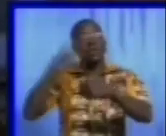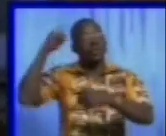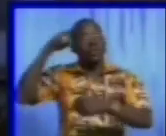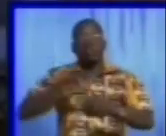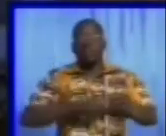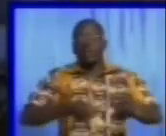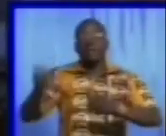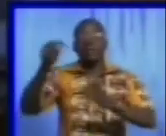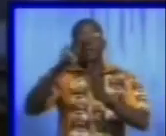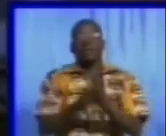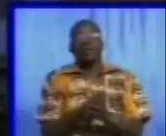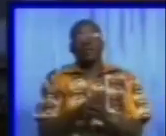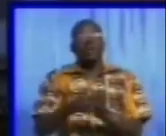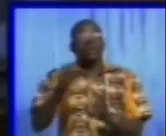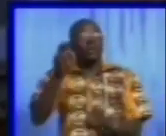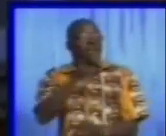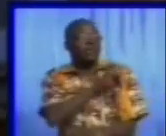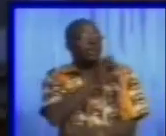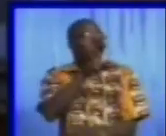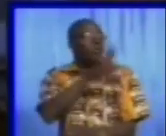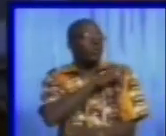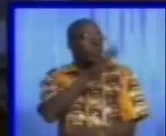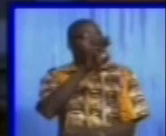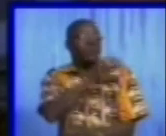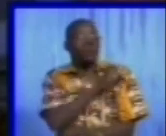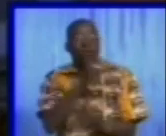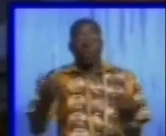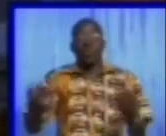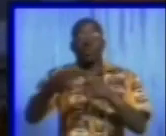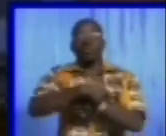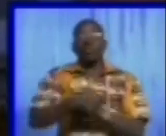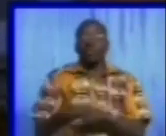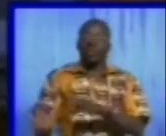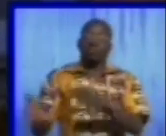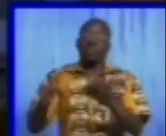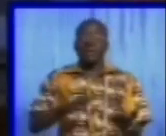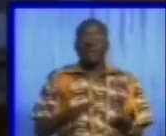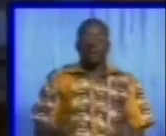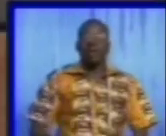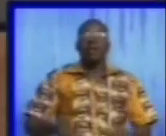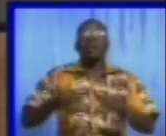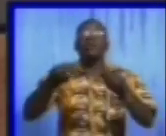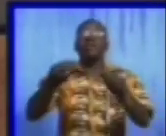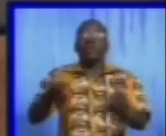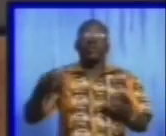Batouani Jean-Robert Nignan, aujourd'hui décédé, est le donateur de ce nouveau